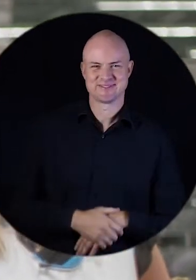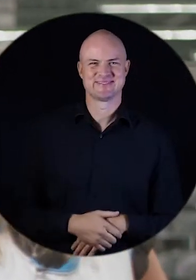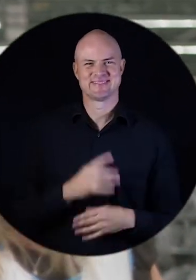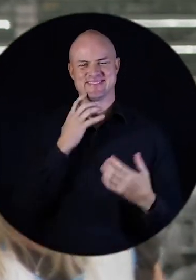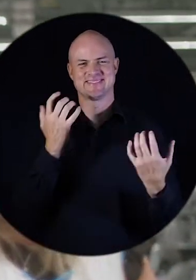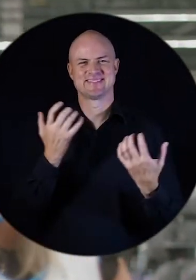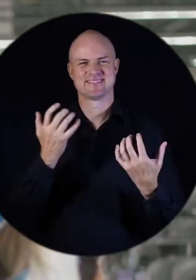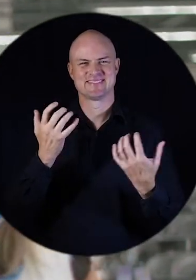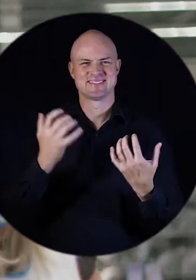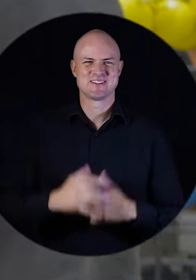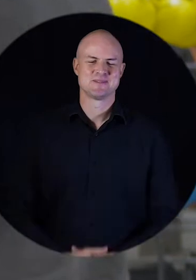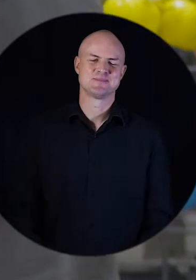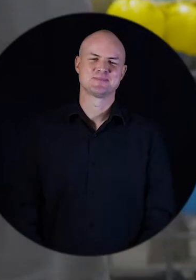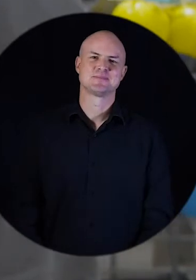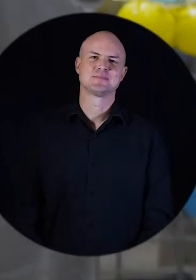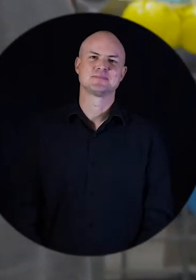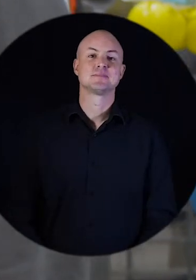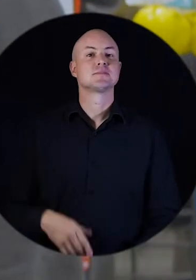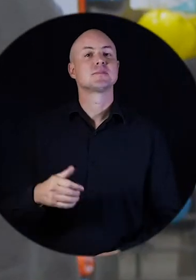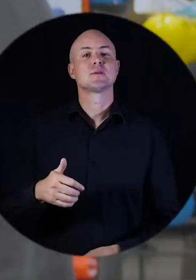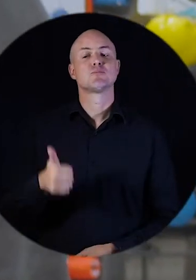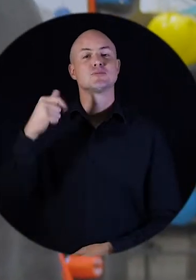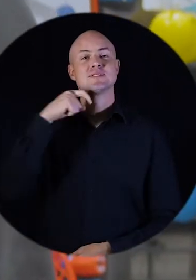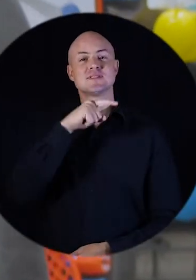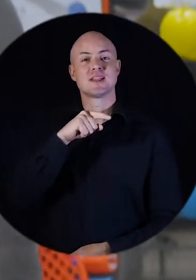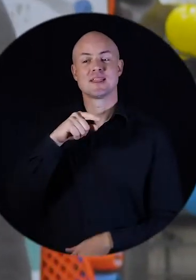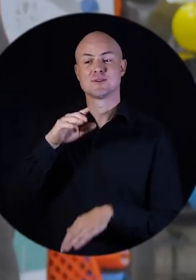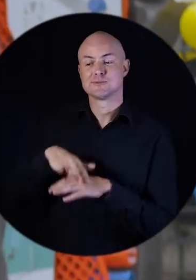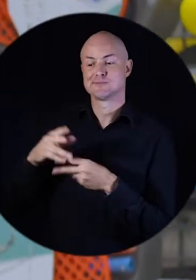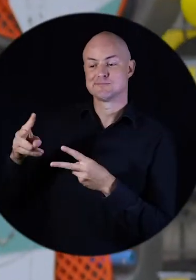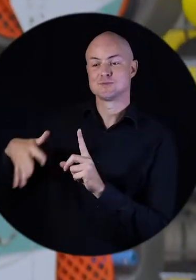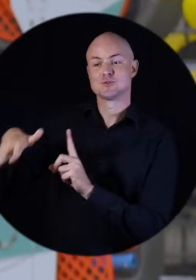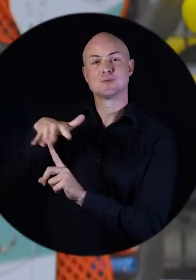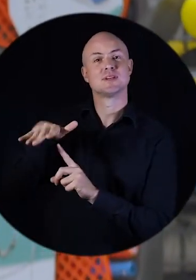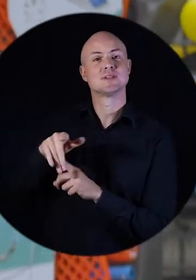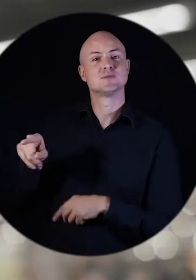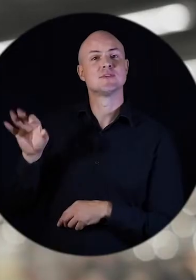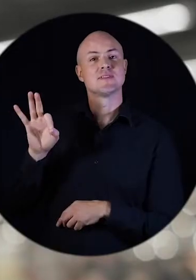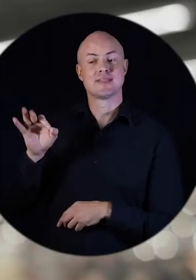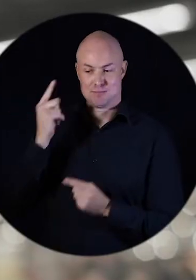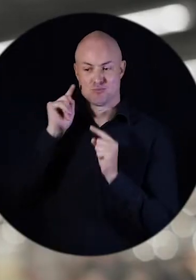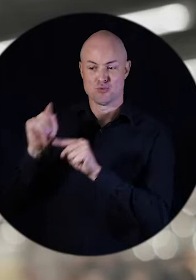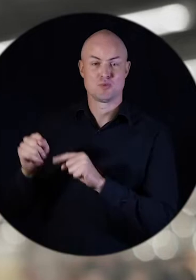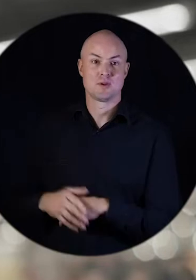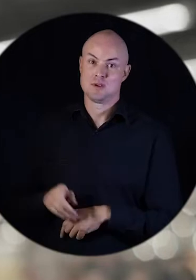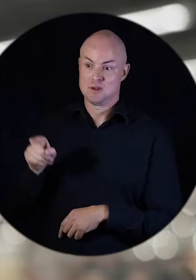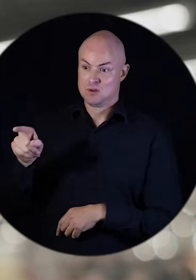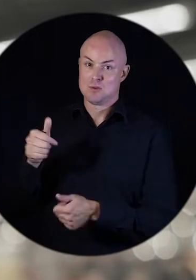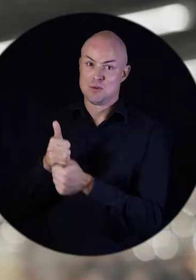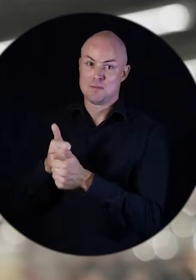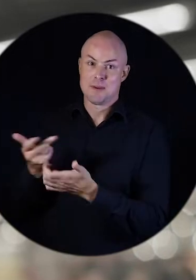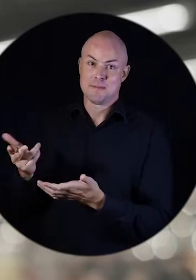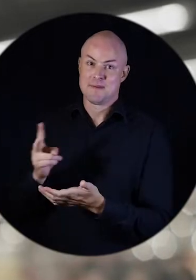bonne. La poutine était bonne. Le plus difficile dans la situation de Fred, c'est vraiment pour lui. Parce